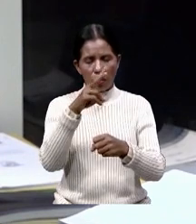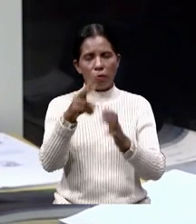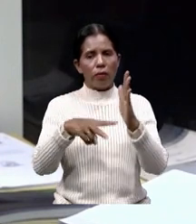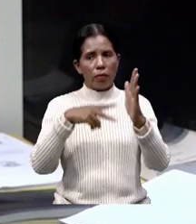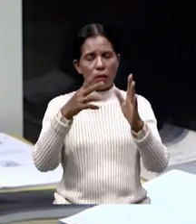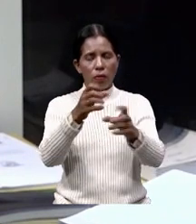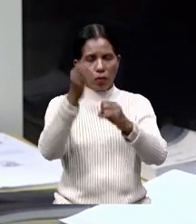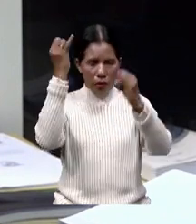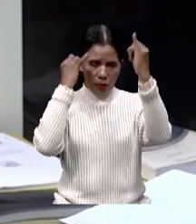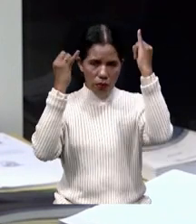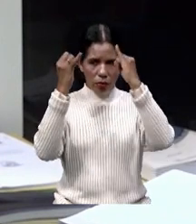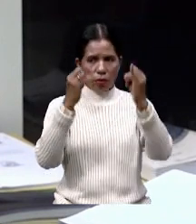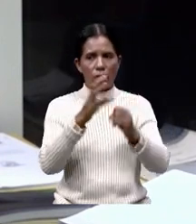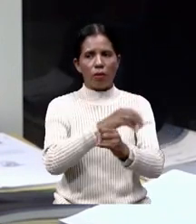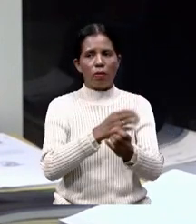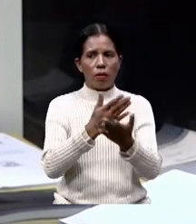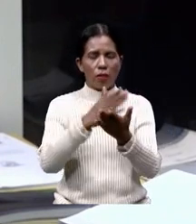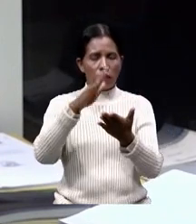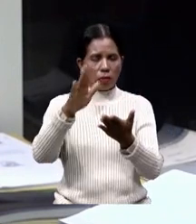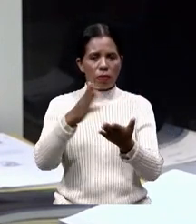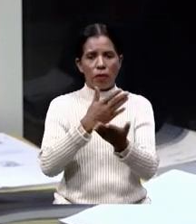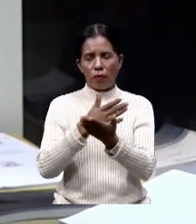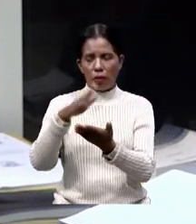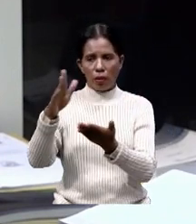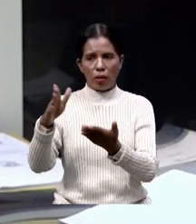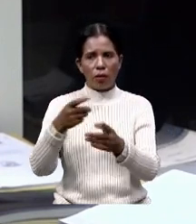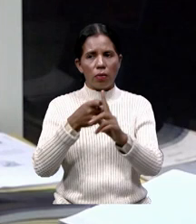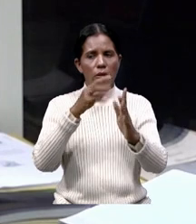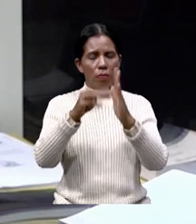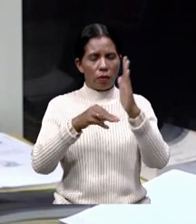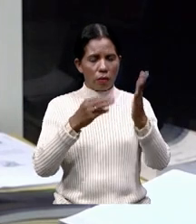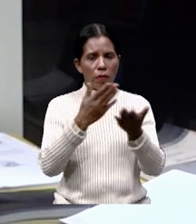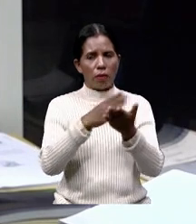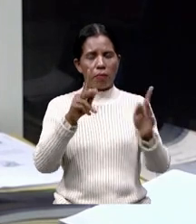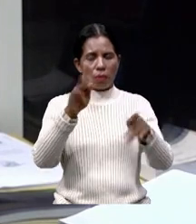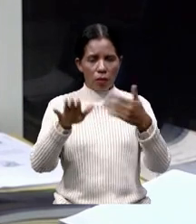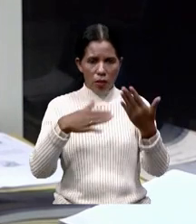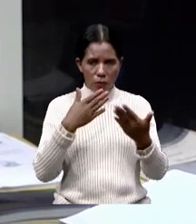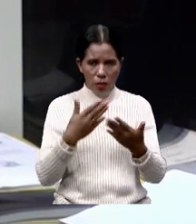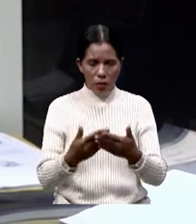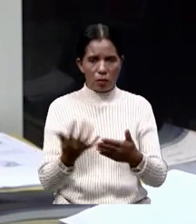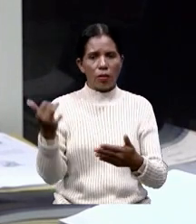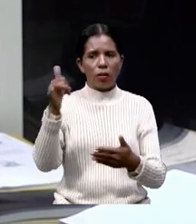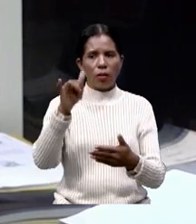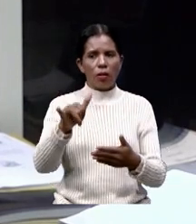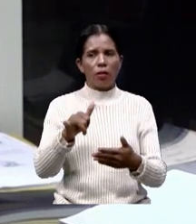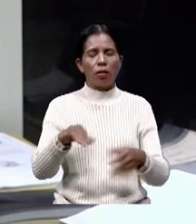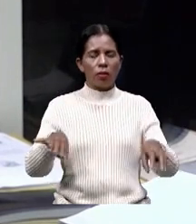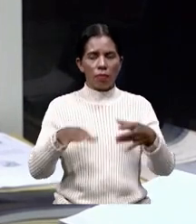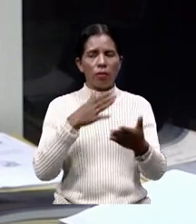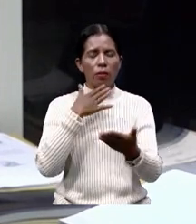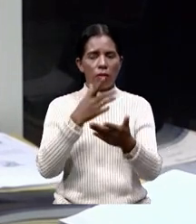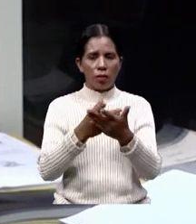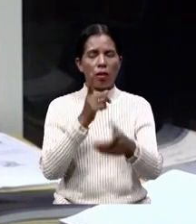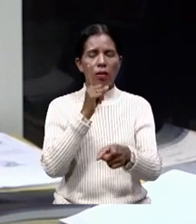poti informasaun o di fahe ba liusi media o di fahe ba itene comunità di sira si li studi attives